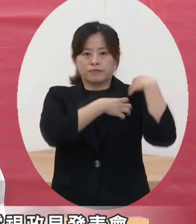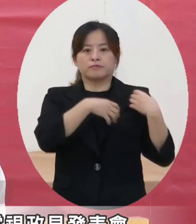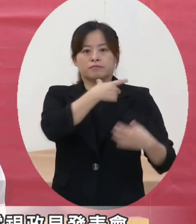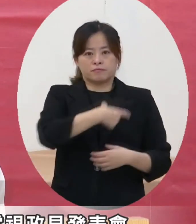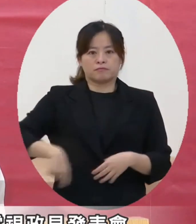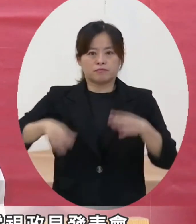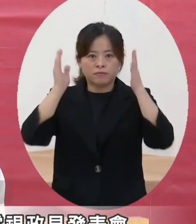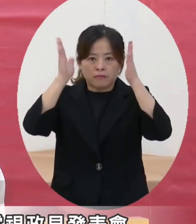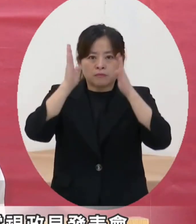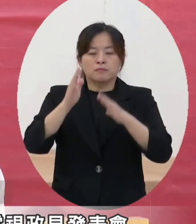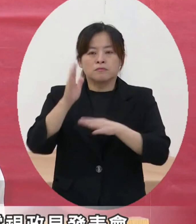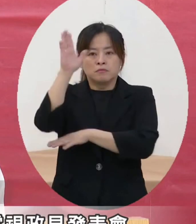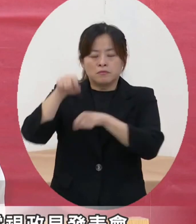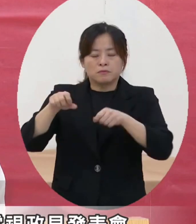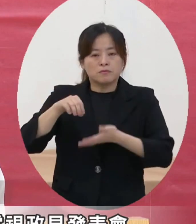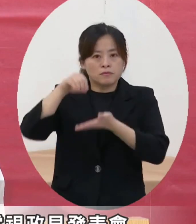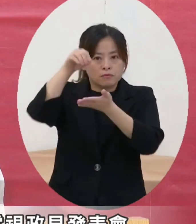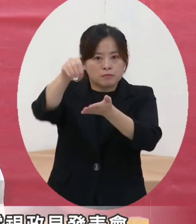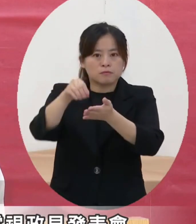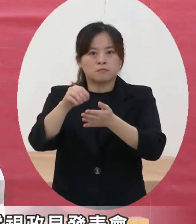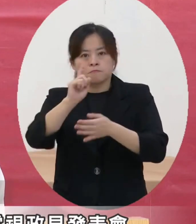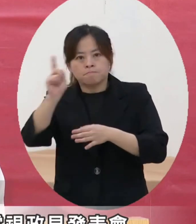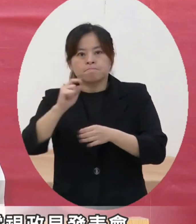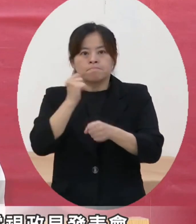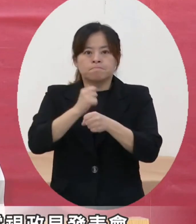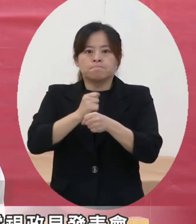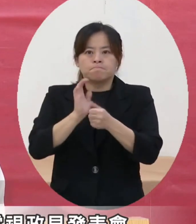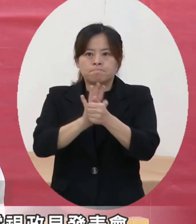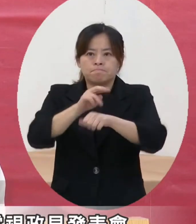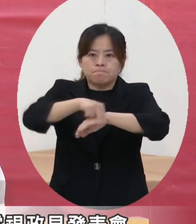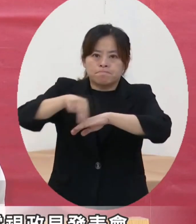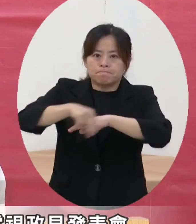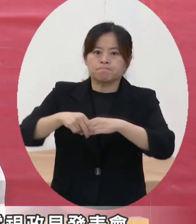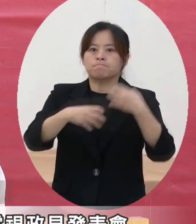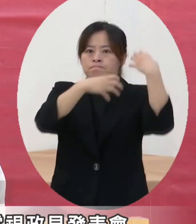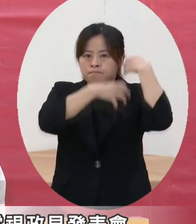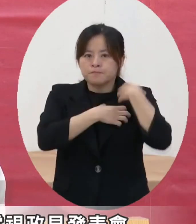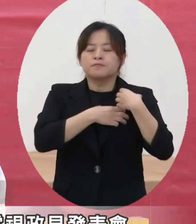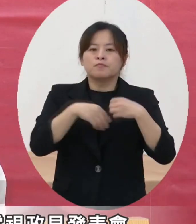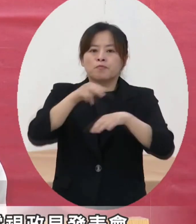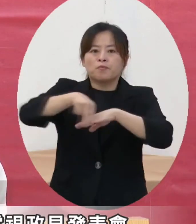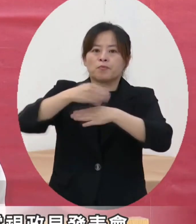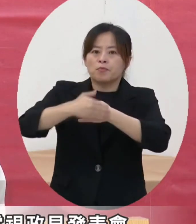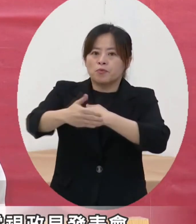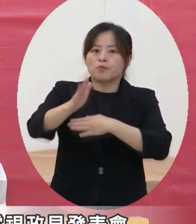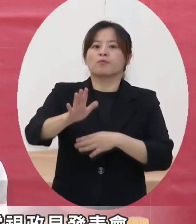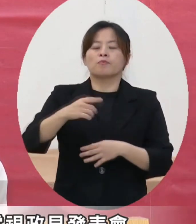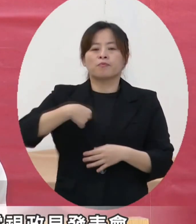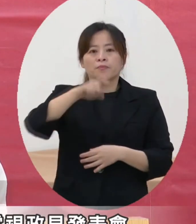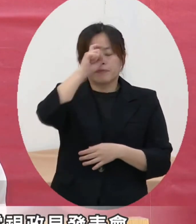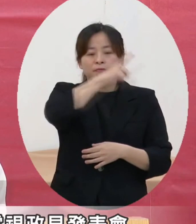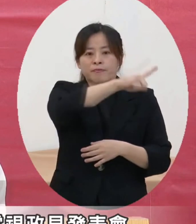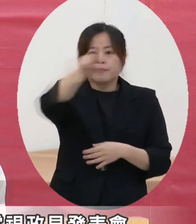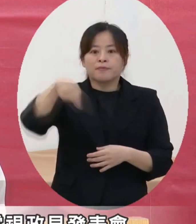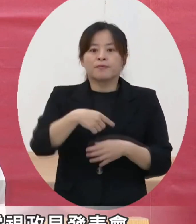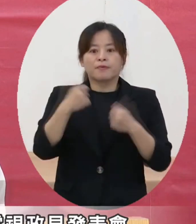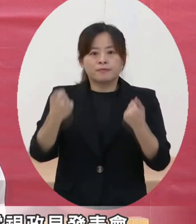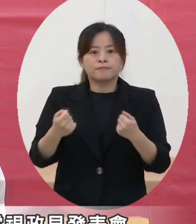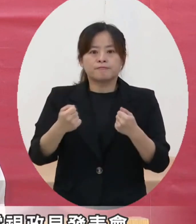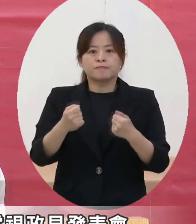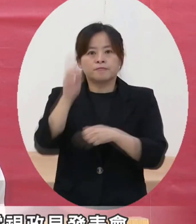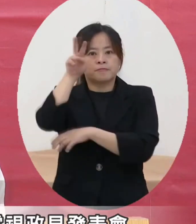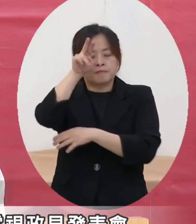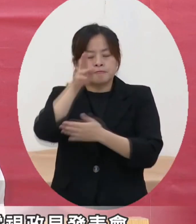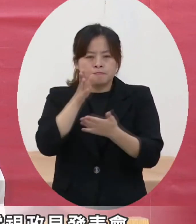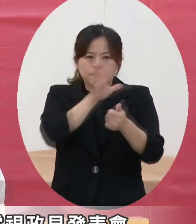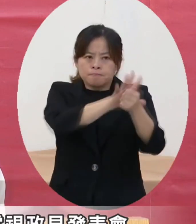候选人，对政策提出来之后，有相当的做法，也有一定的负责任的这个规划。那也希望大家在抄政见的